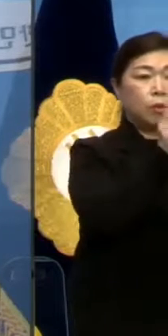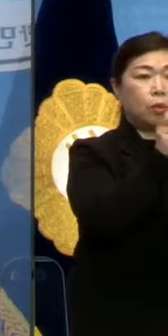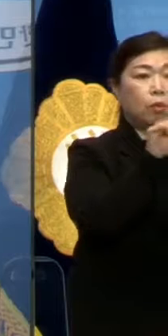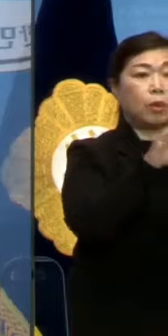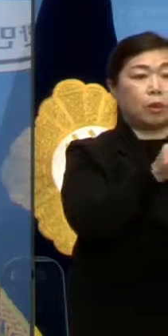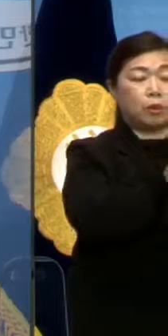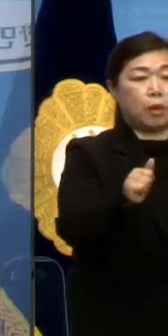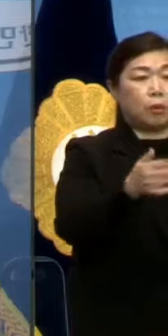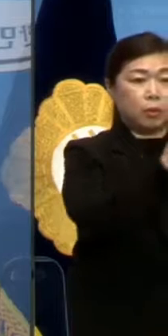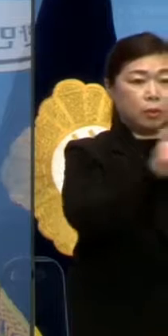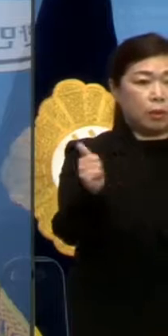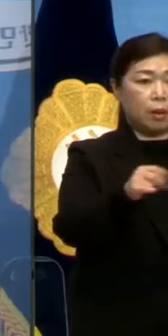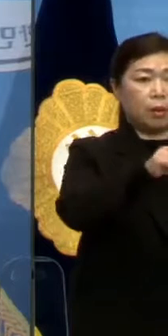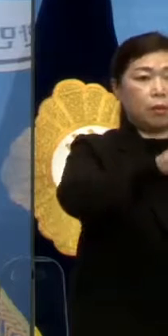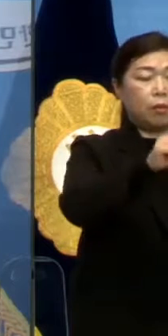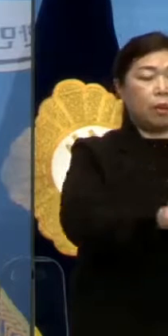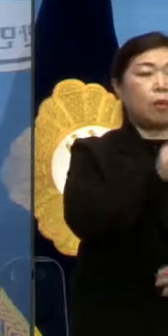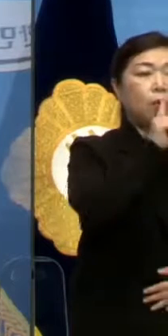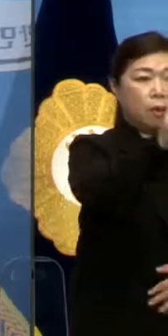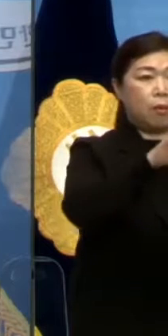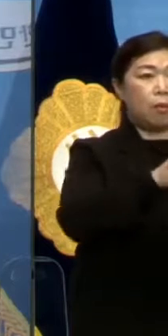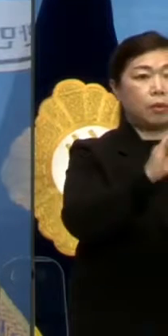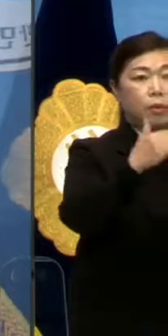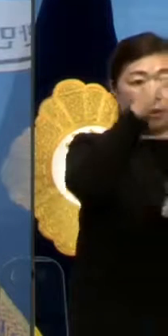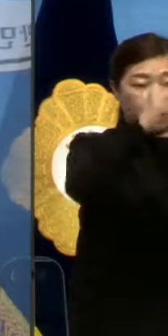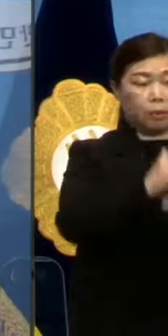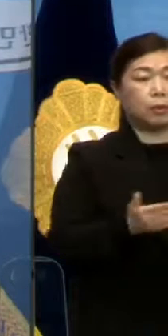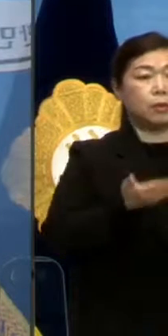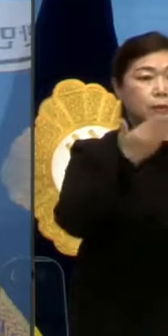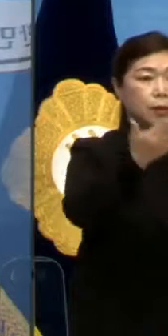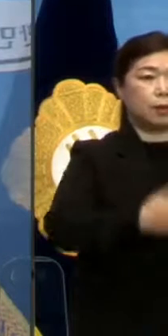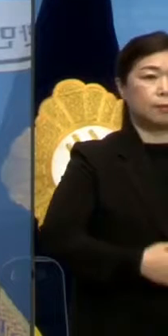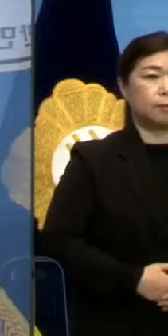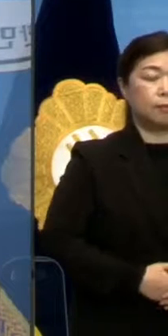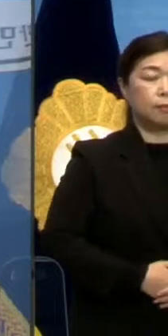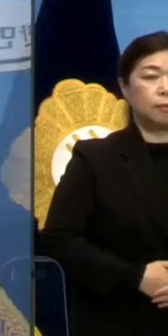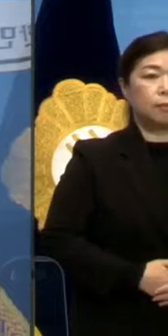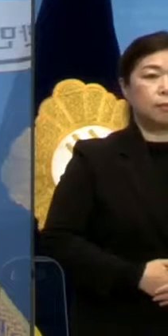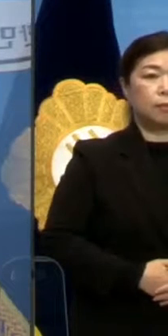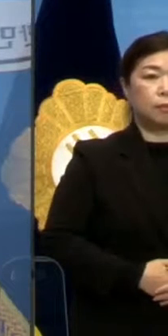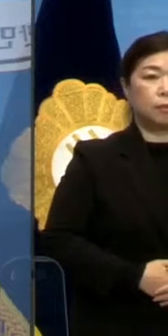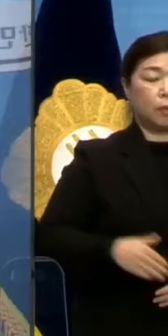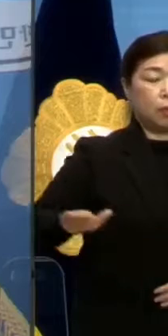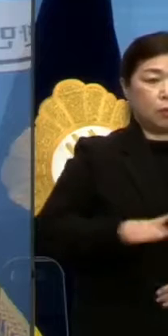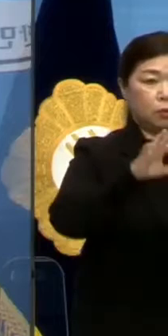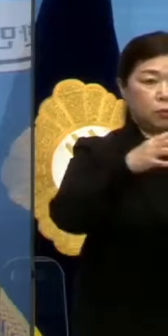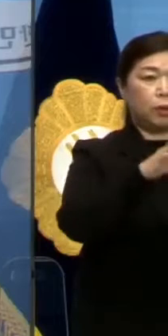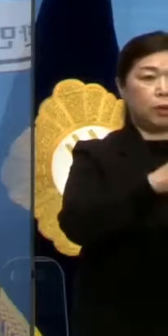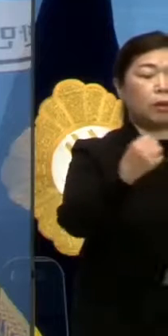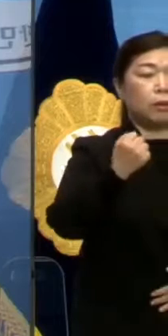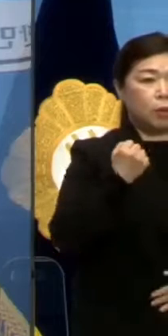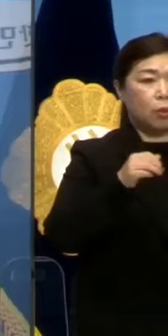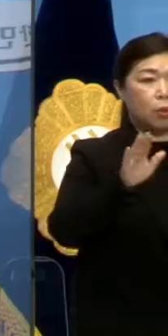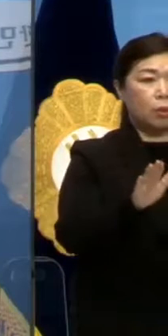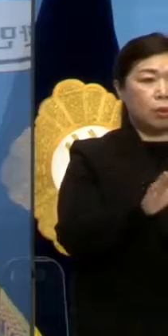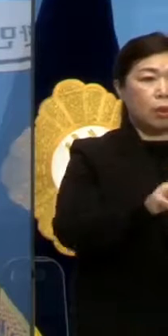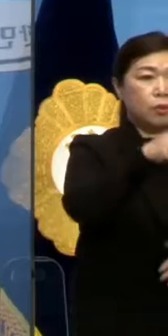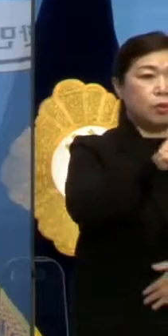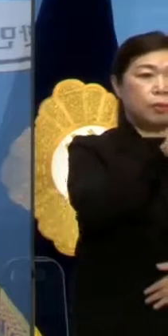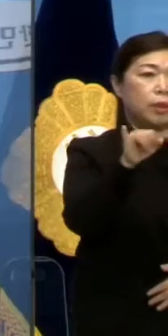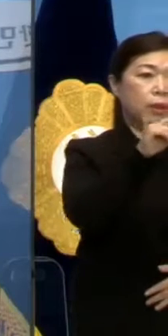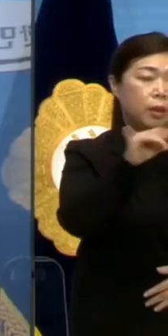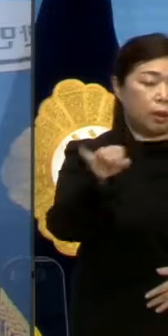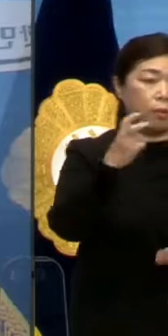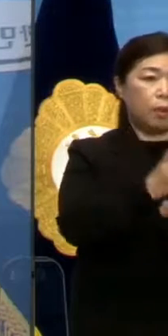대한 형사 고발과 관련된 기자회견을 하겠습니다. 저희 국민의힘은 오늘 추미애